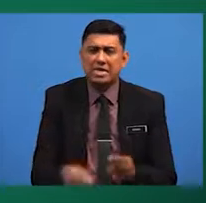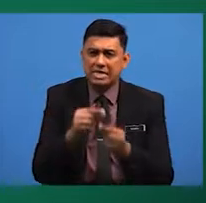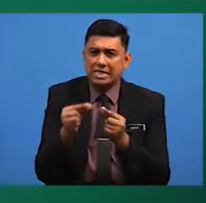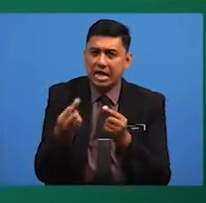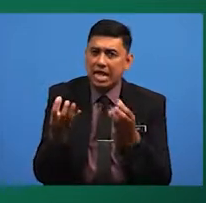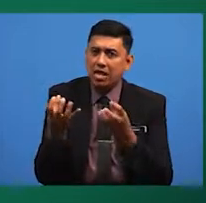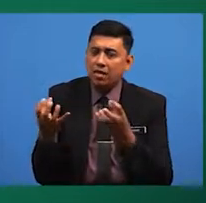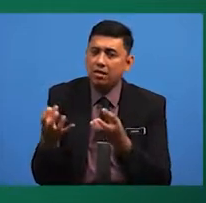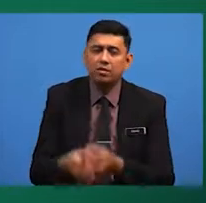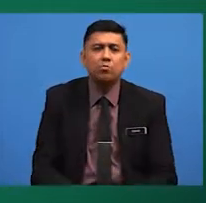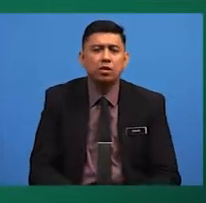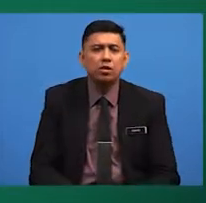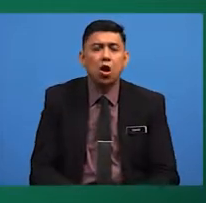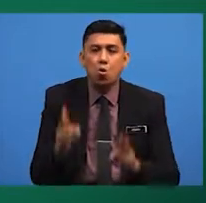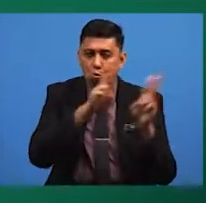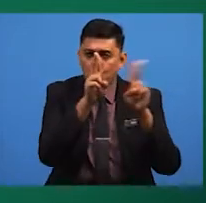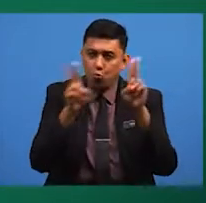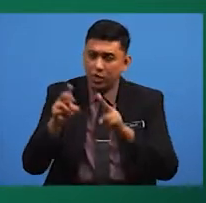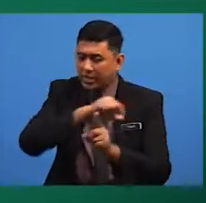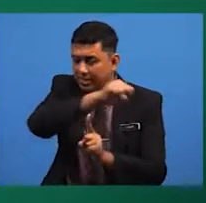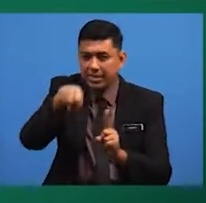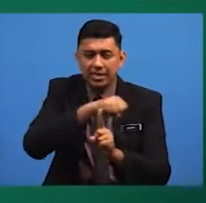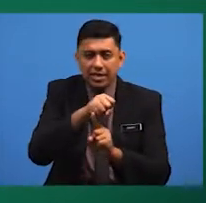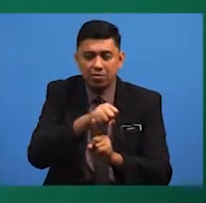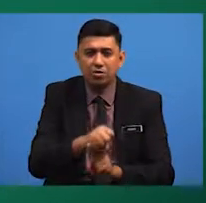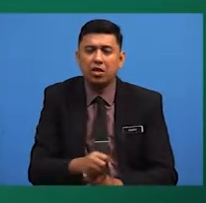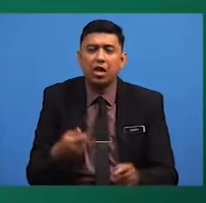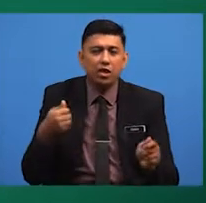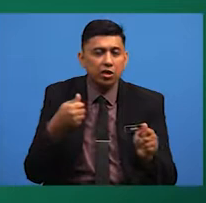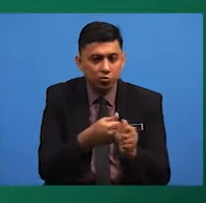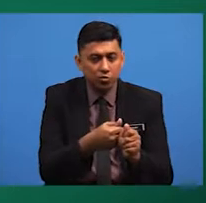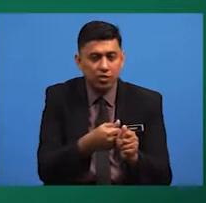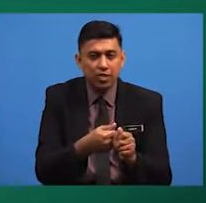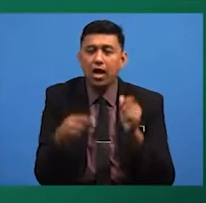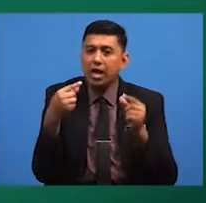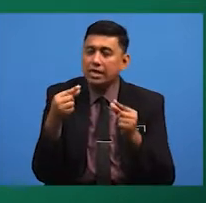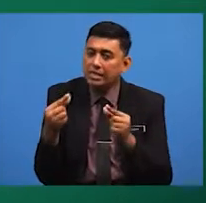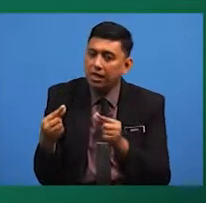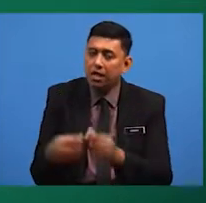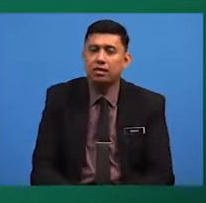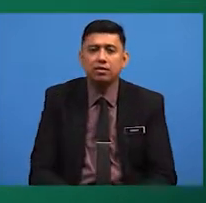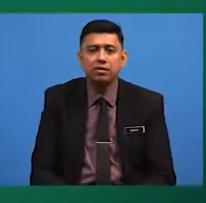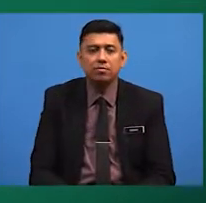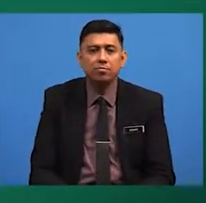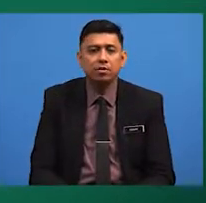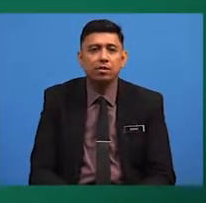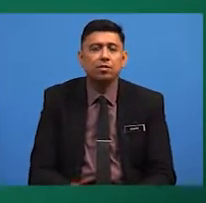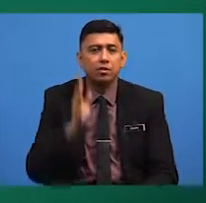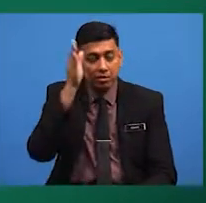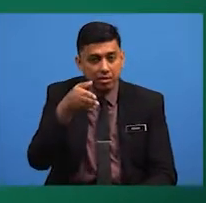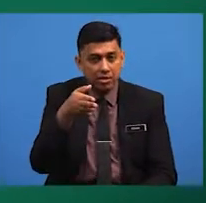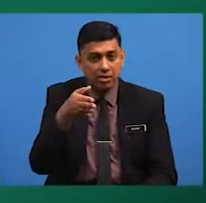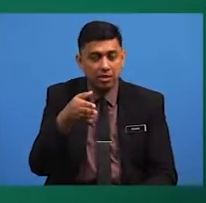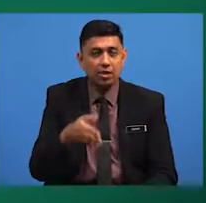bergetar akan menyebabkan udara disekeliling turut bergetar seterusnya getaran ini